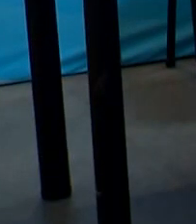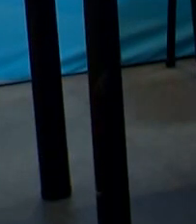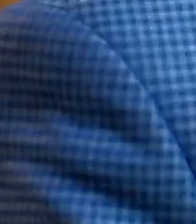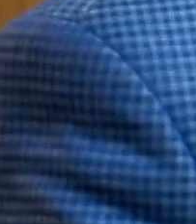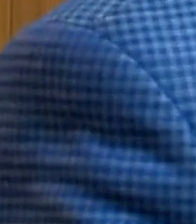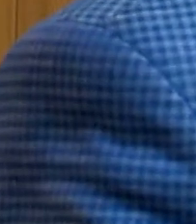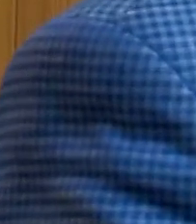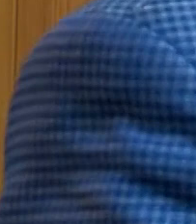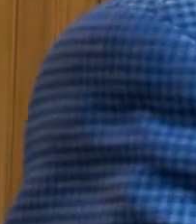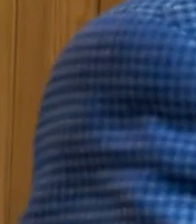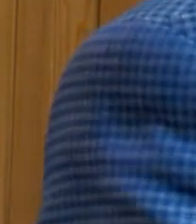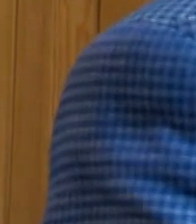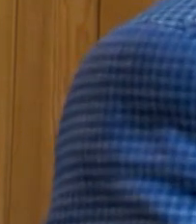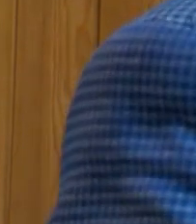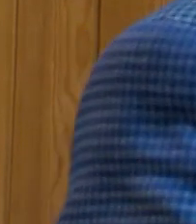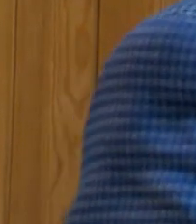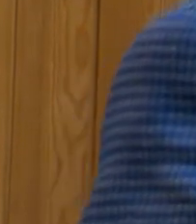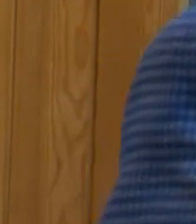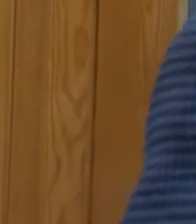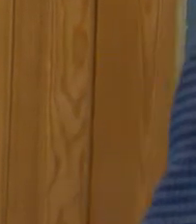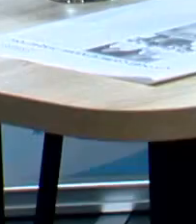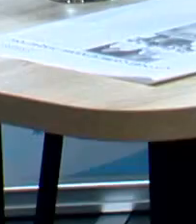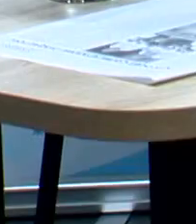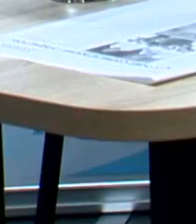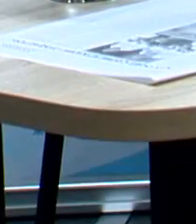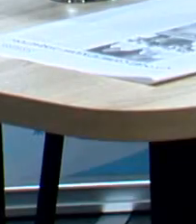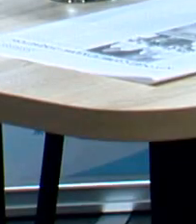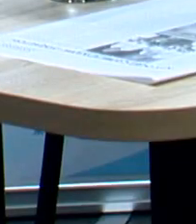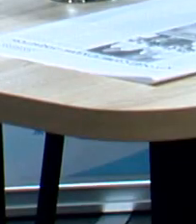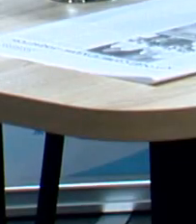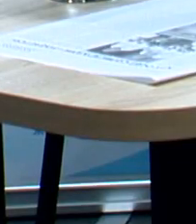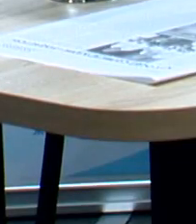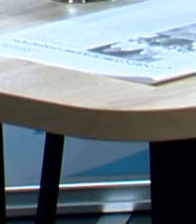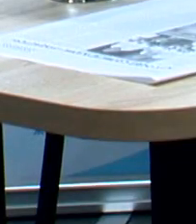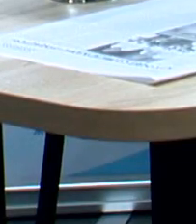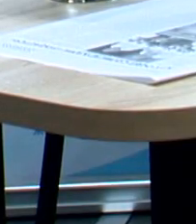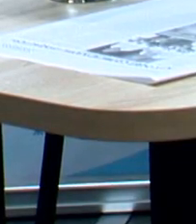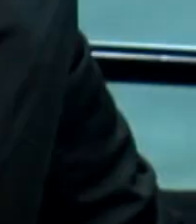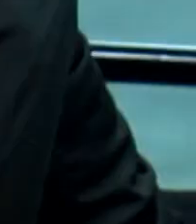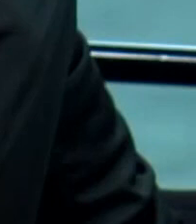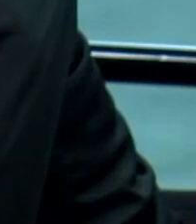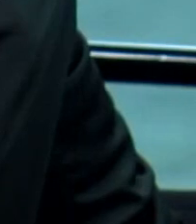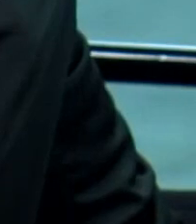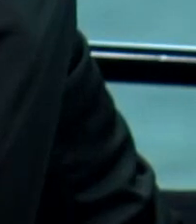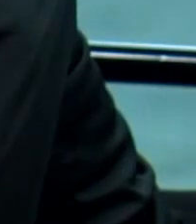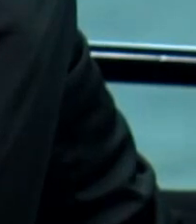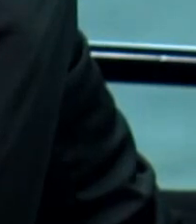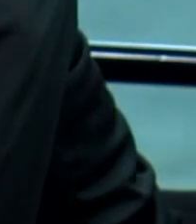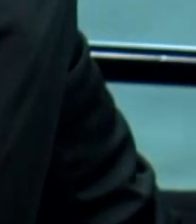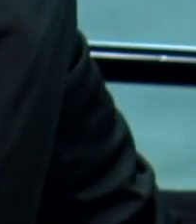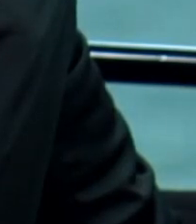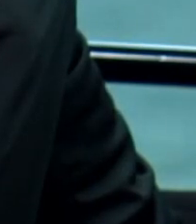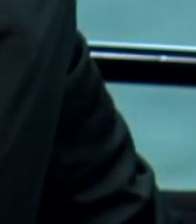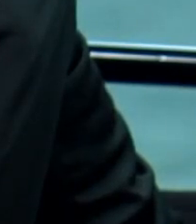работниками строительных компаний Нурлана узбаев от общенациональной социал-демократической партии подчеркнул что в центре его программы